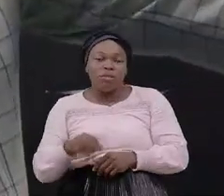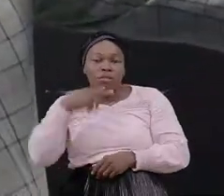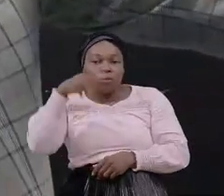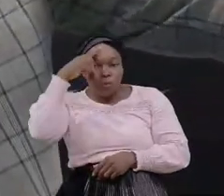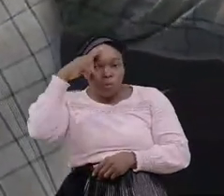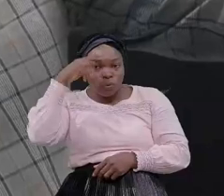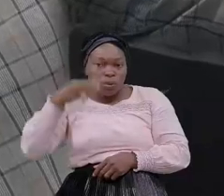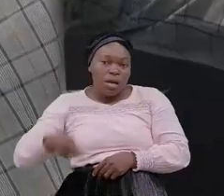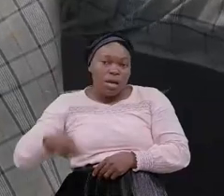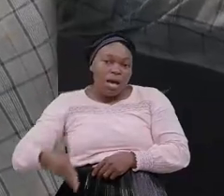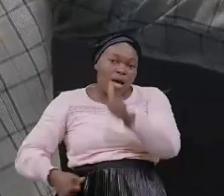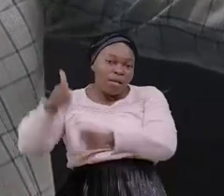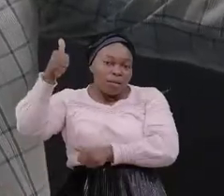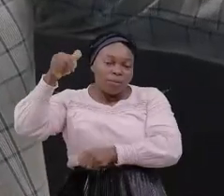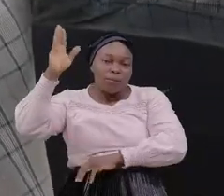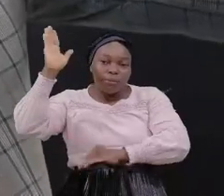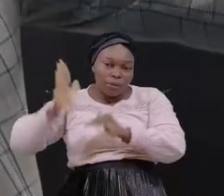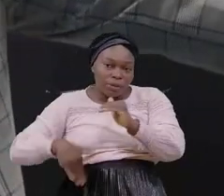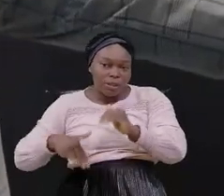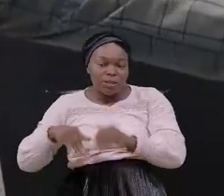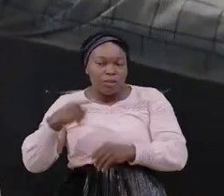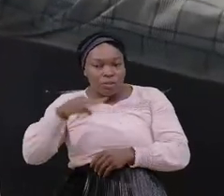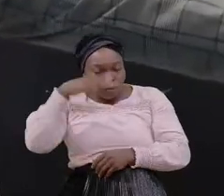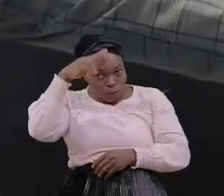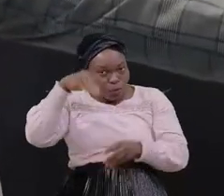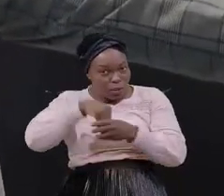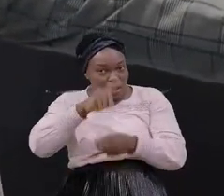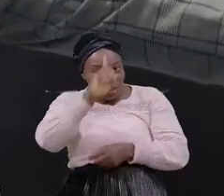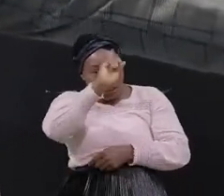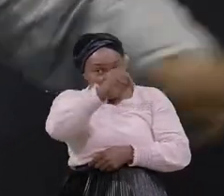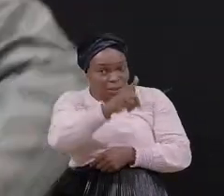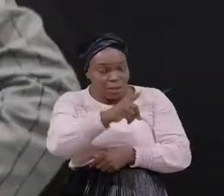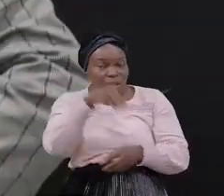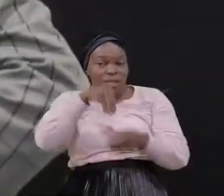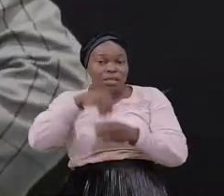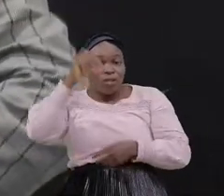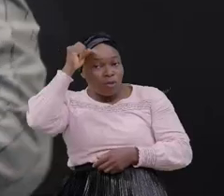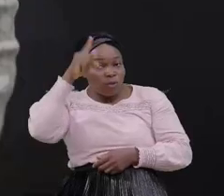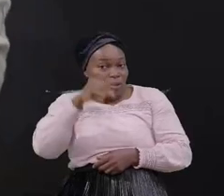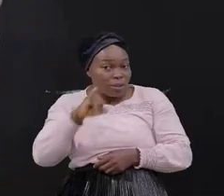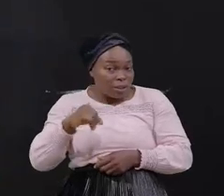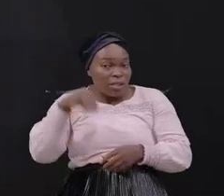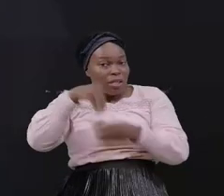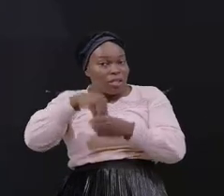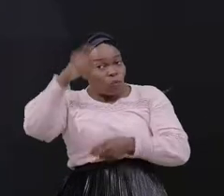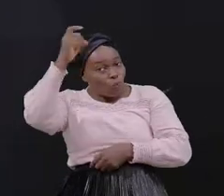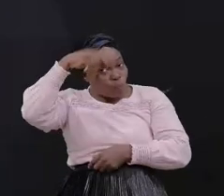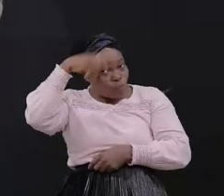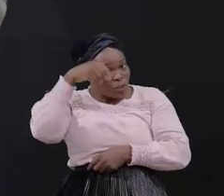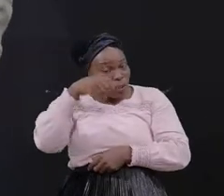l'homme plus intelligent que la chèvre, l'homme qui connaît plus que la chèvre,